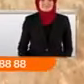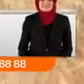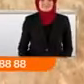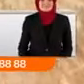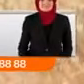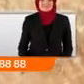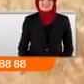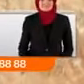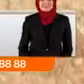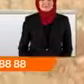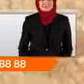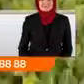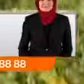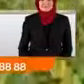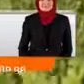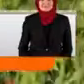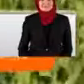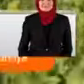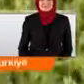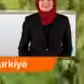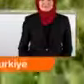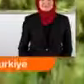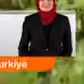uykularında için Parayı vermek